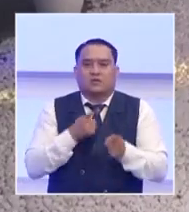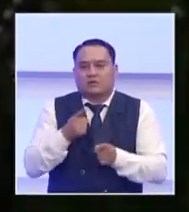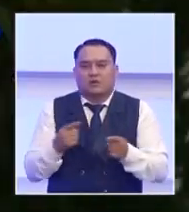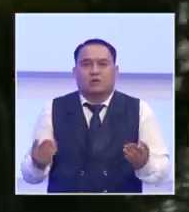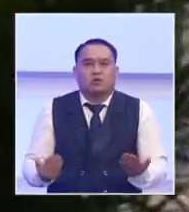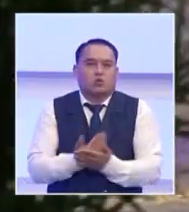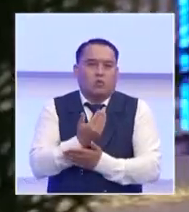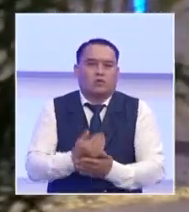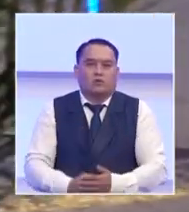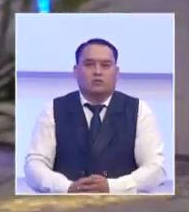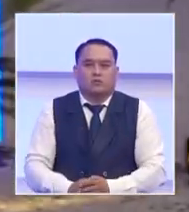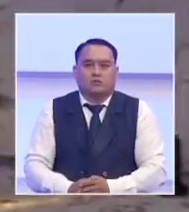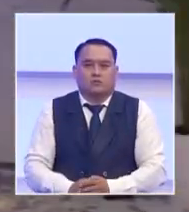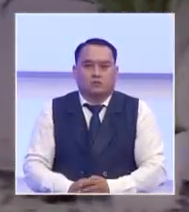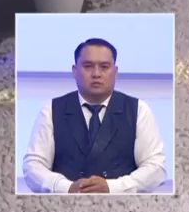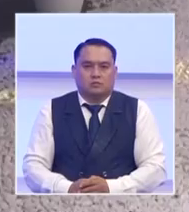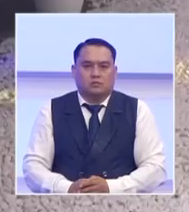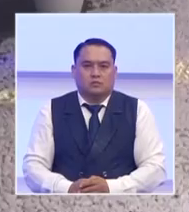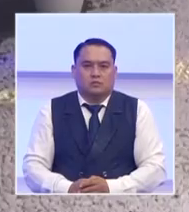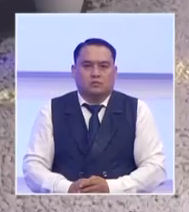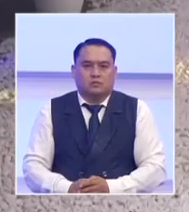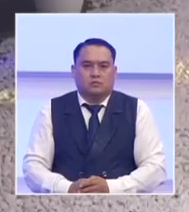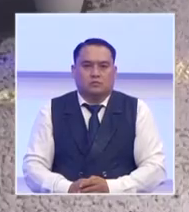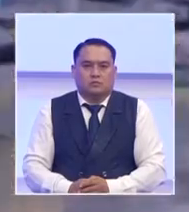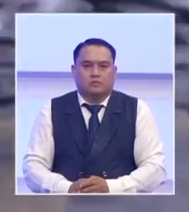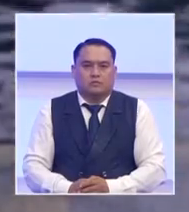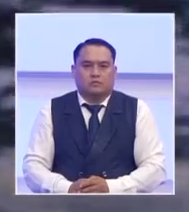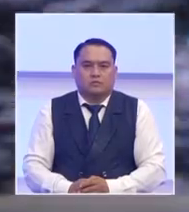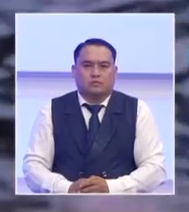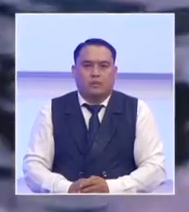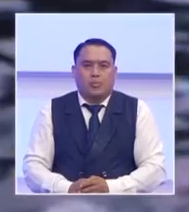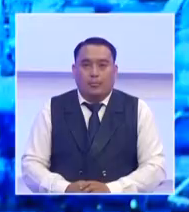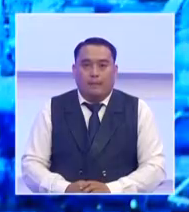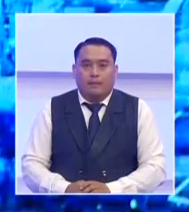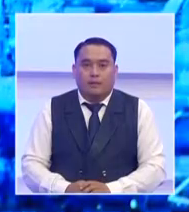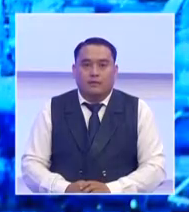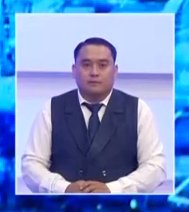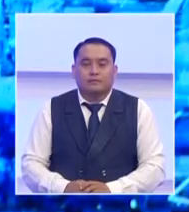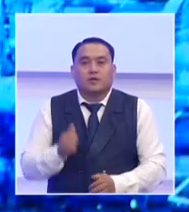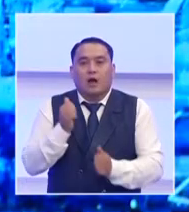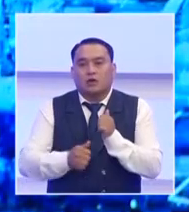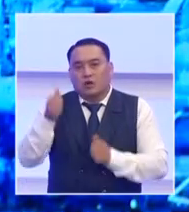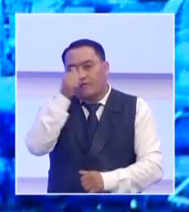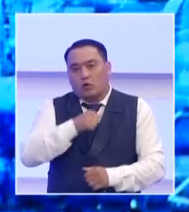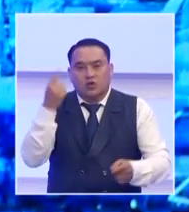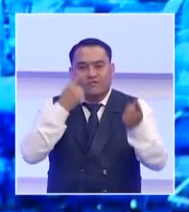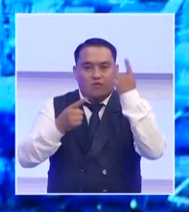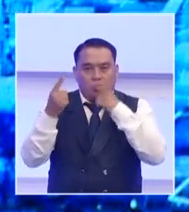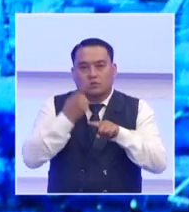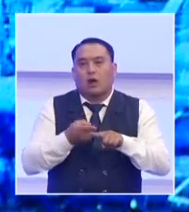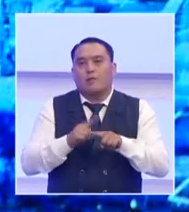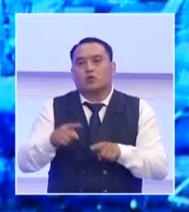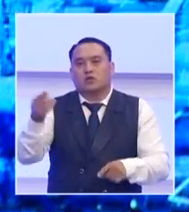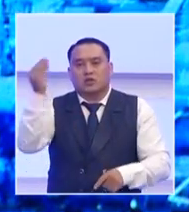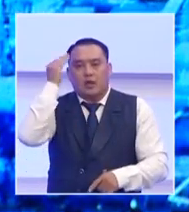воспринимает цифровой технологии и ищет новые пути ежегодно самые творческие самые